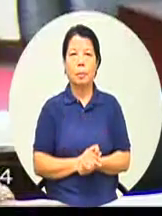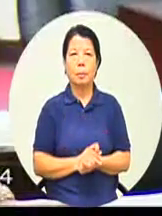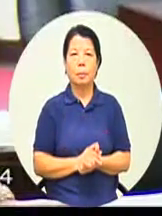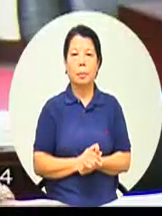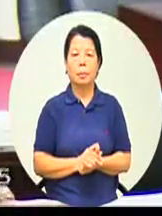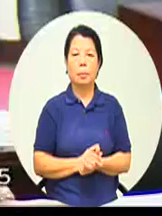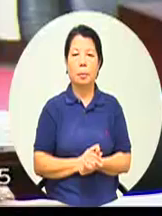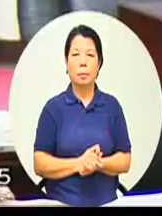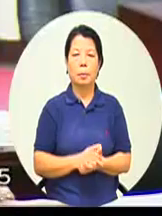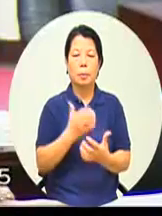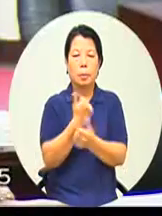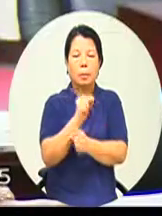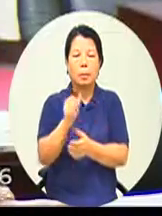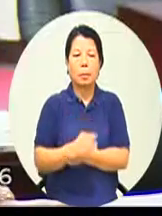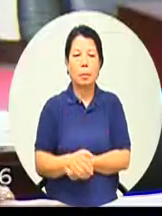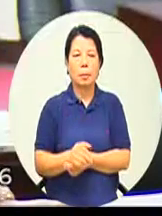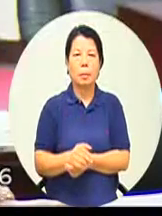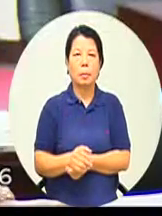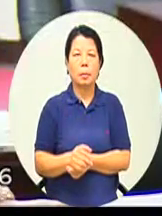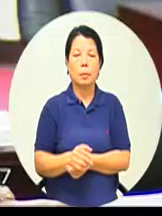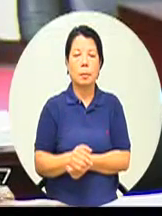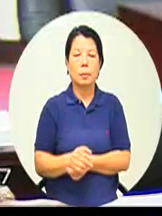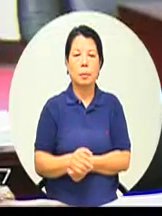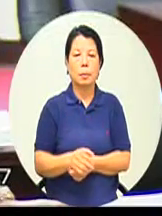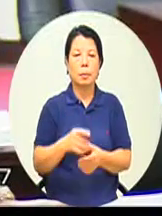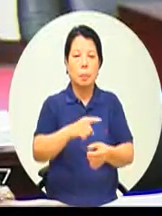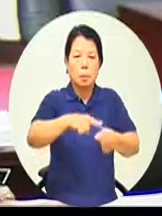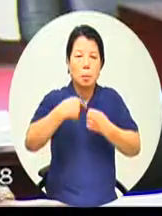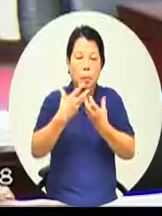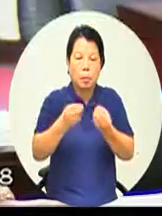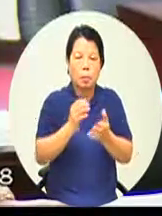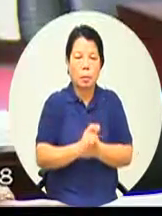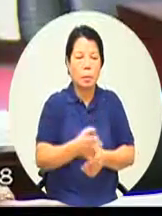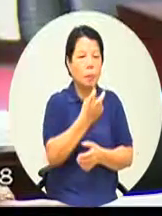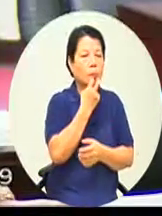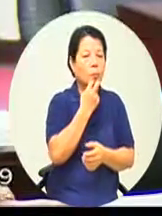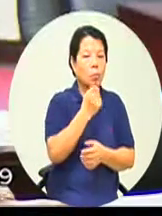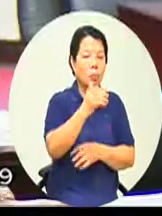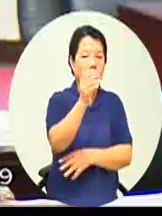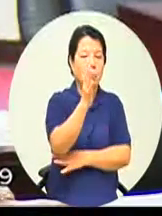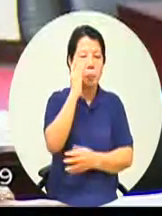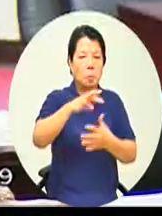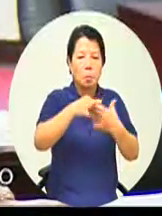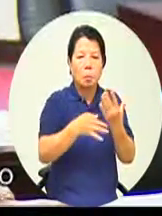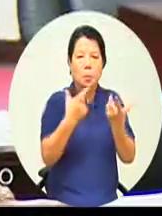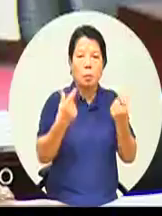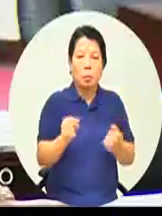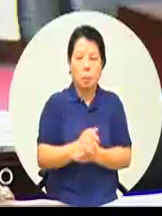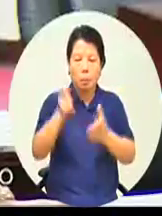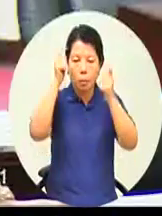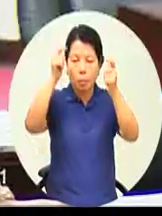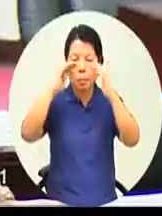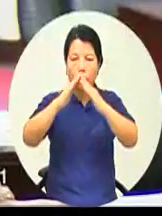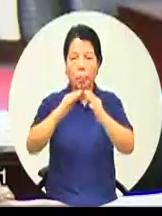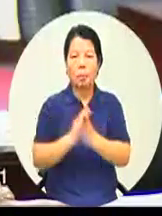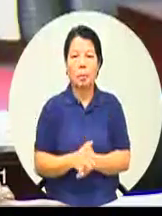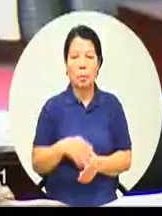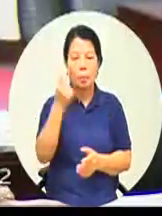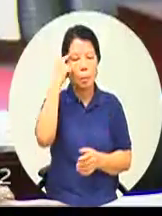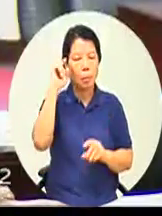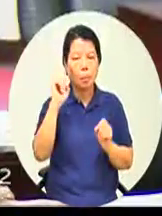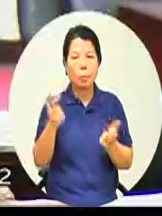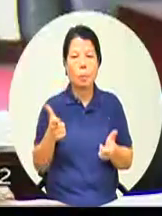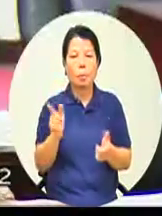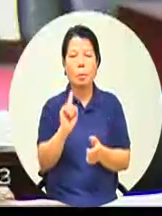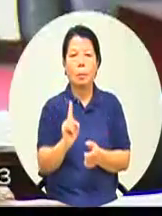以考虑用非营的为主，就是说跟中央的政策是一样，还是说我们高雄市在这个部分是有什么不一样的考量，